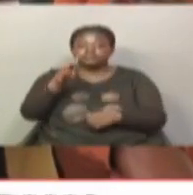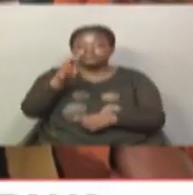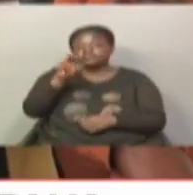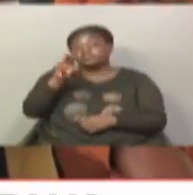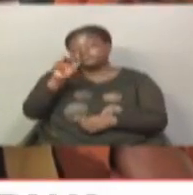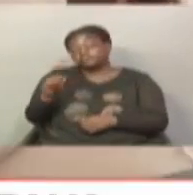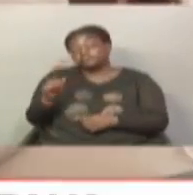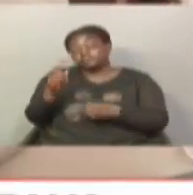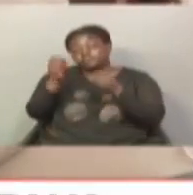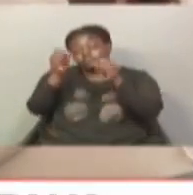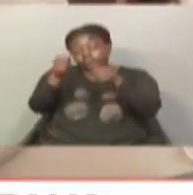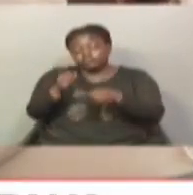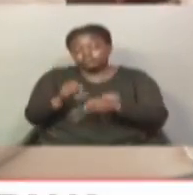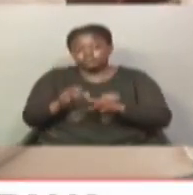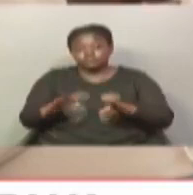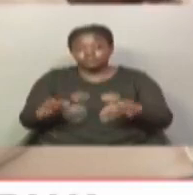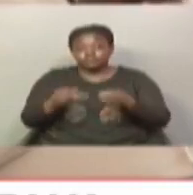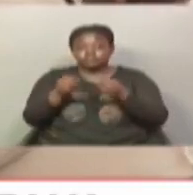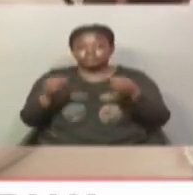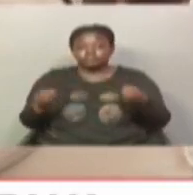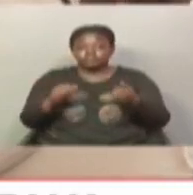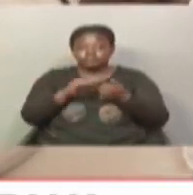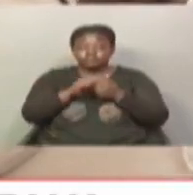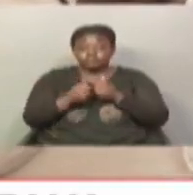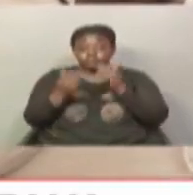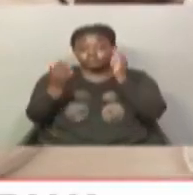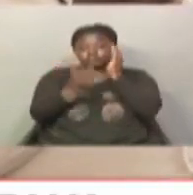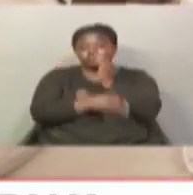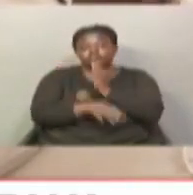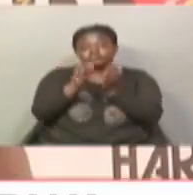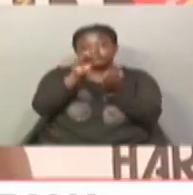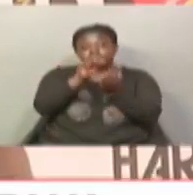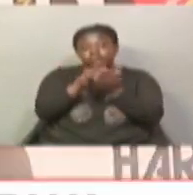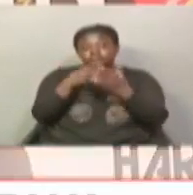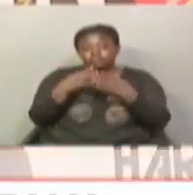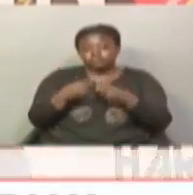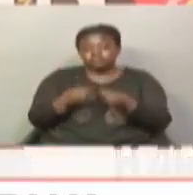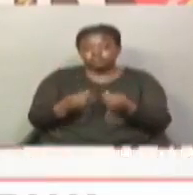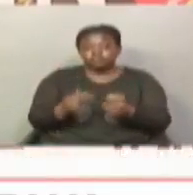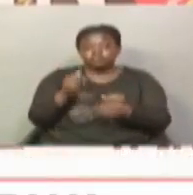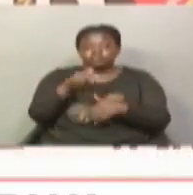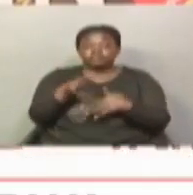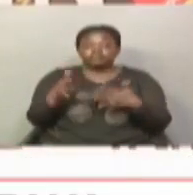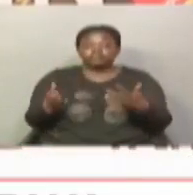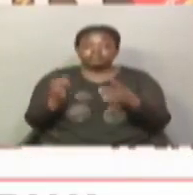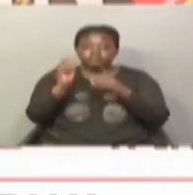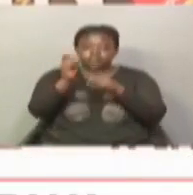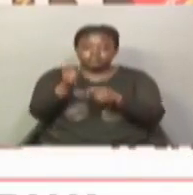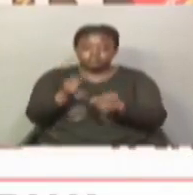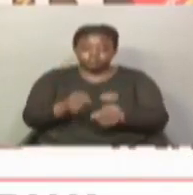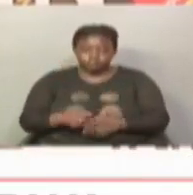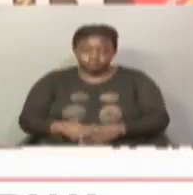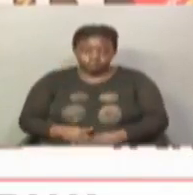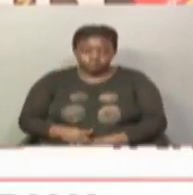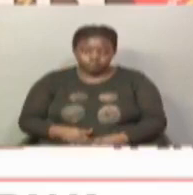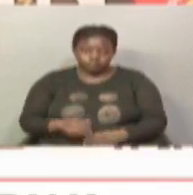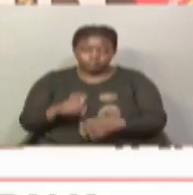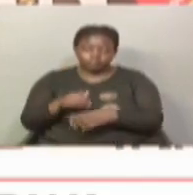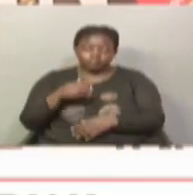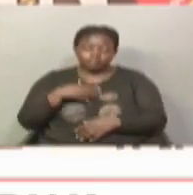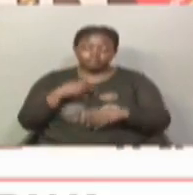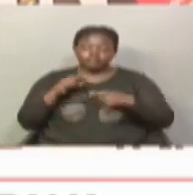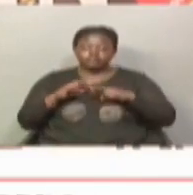basanga obuzibu bungi mu kukungula okutereka n'okukaza ebirime byabwe. I found a big gap